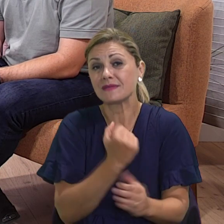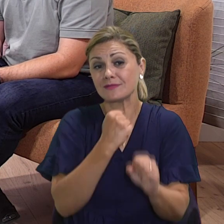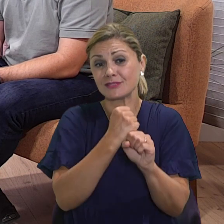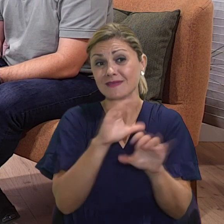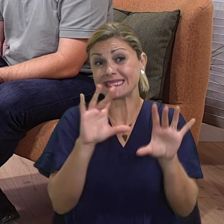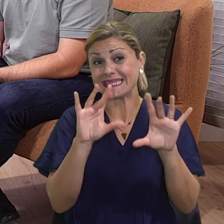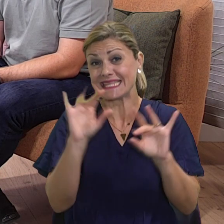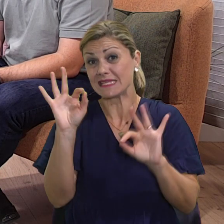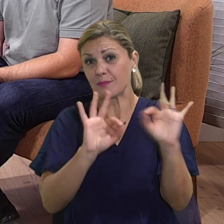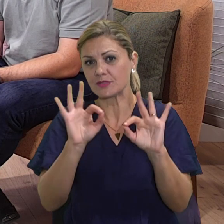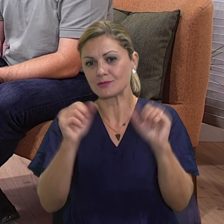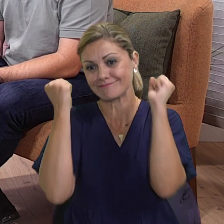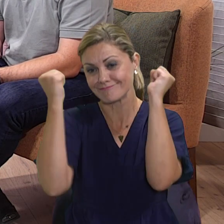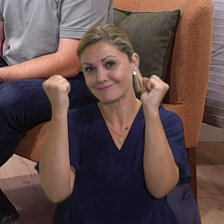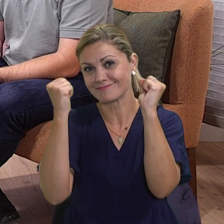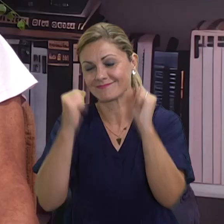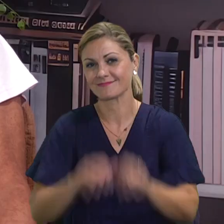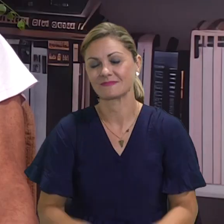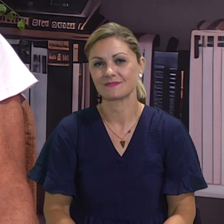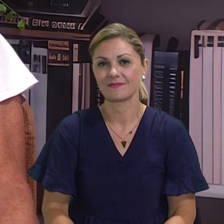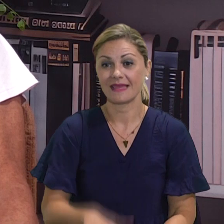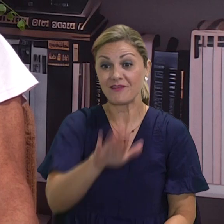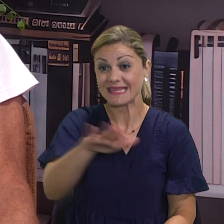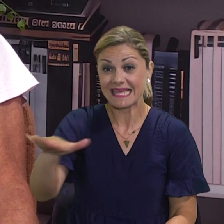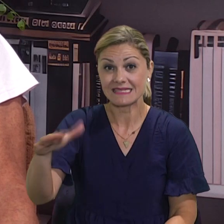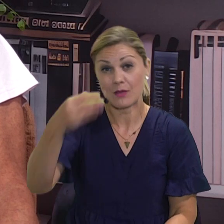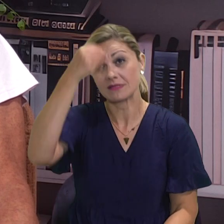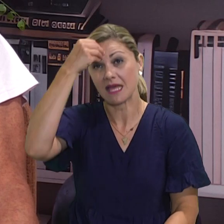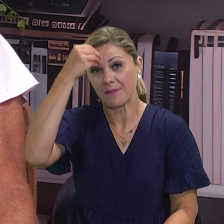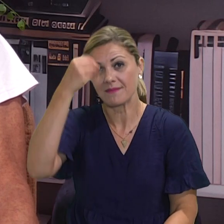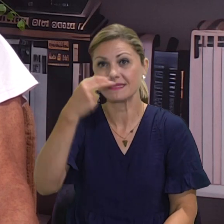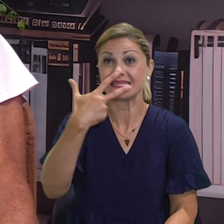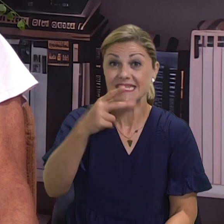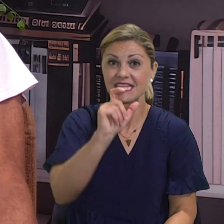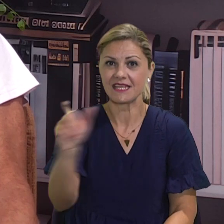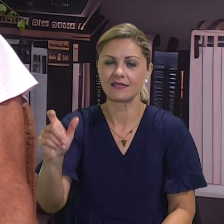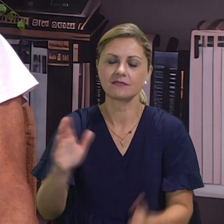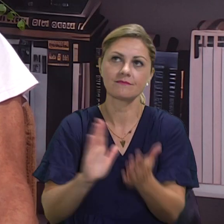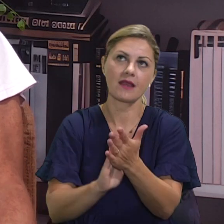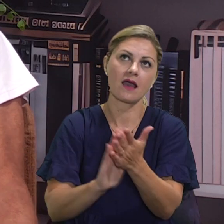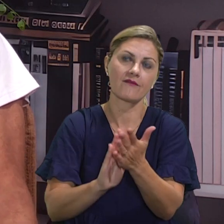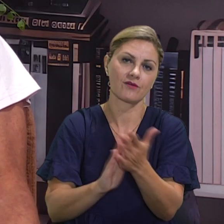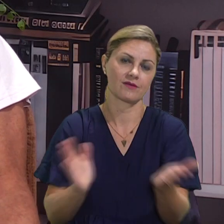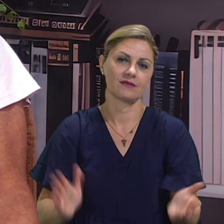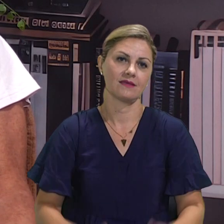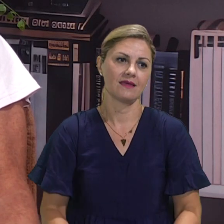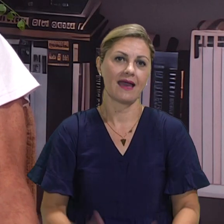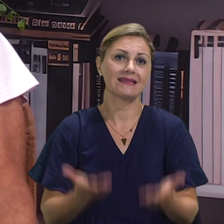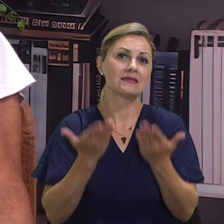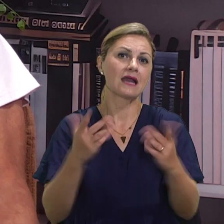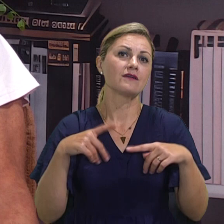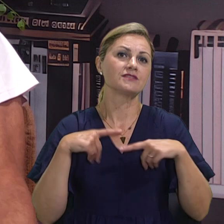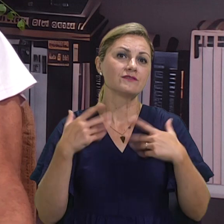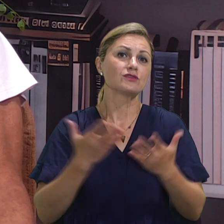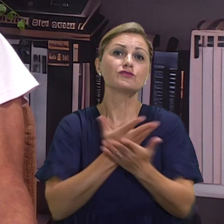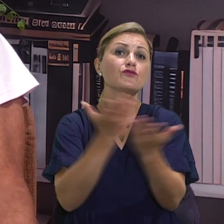uspijemo sačuvati 10% od toga, naučili smo puno. Ako ova dica što recitira ove pisme za pantu, tri riči, već si nešto učinio. Ali